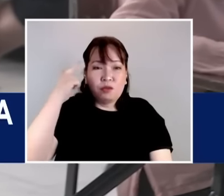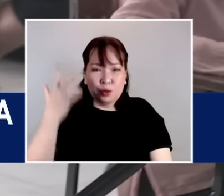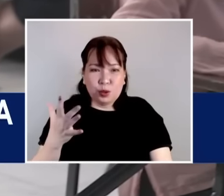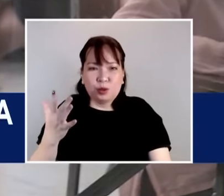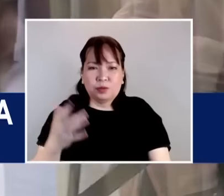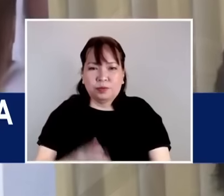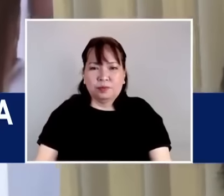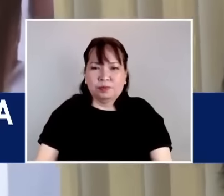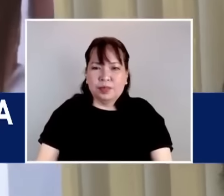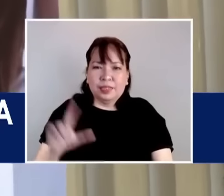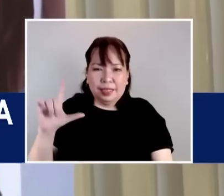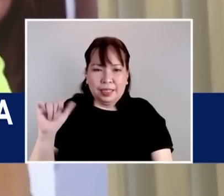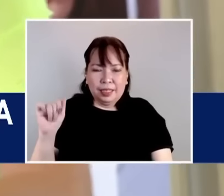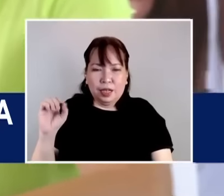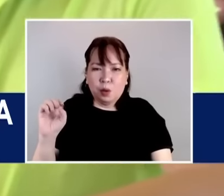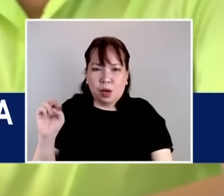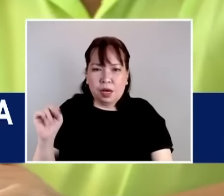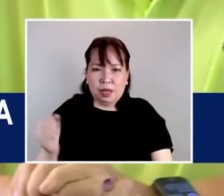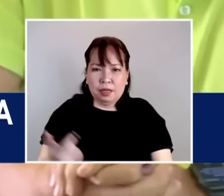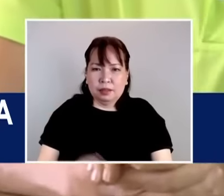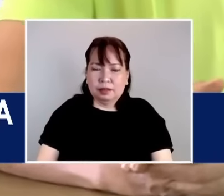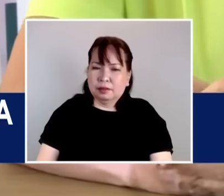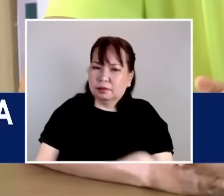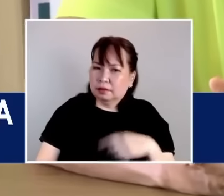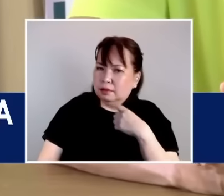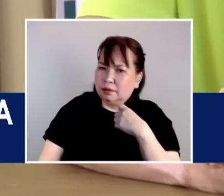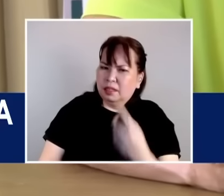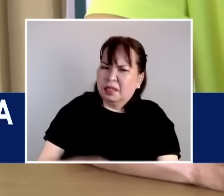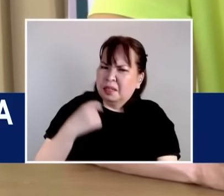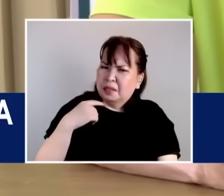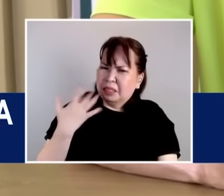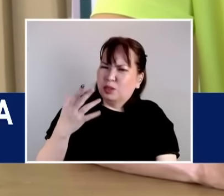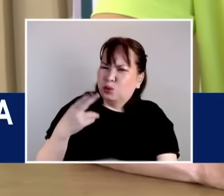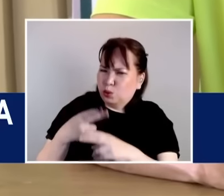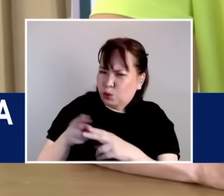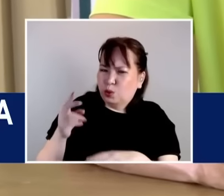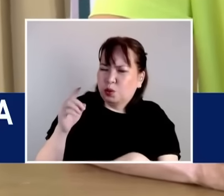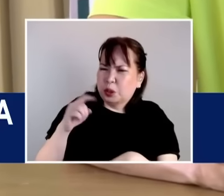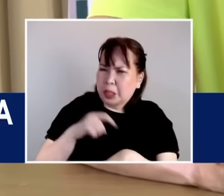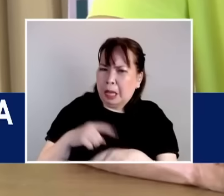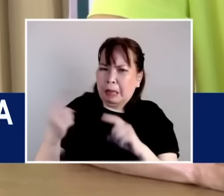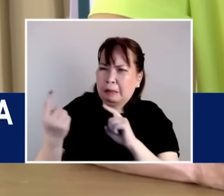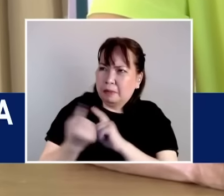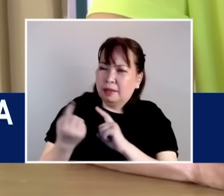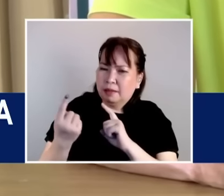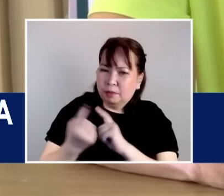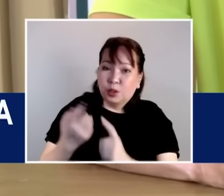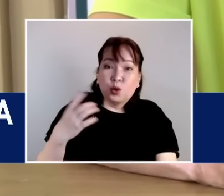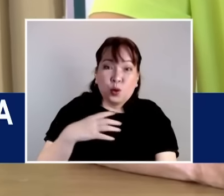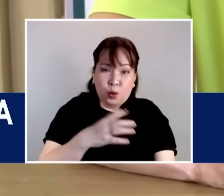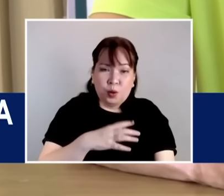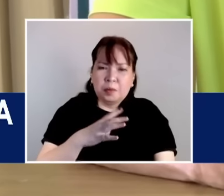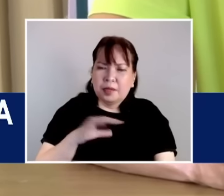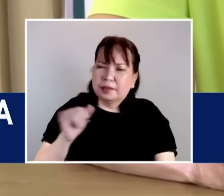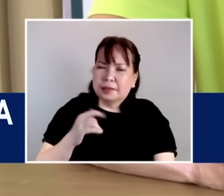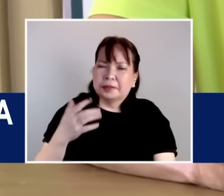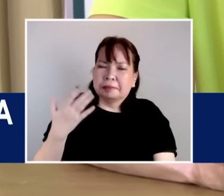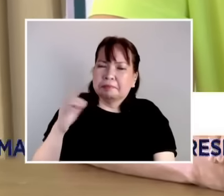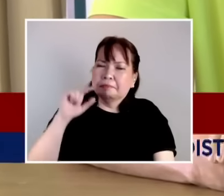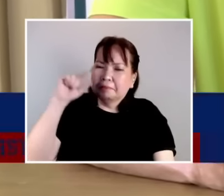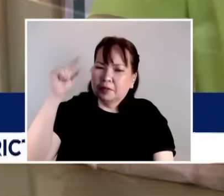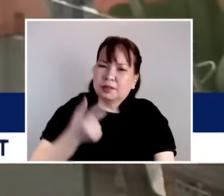probinsya. Actually, I've only met him a couple of times in Congress, but just the same, I also wish him the best of luck